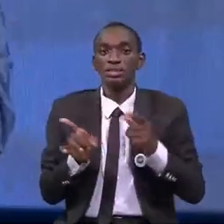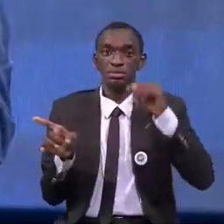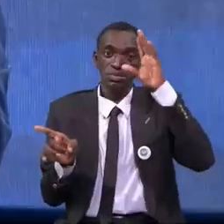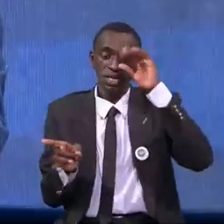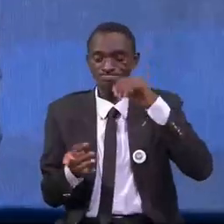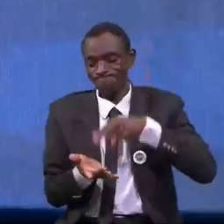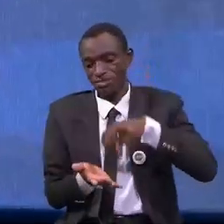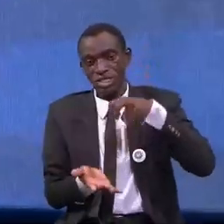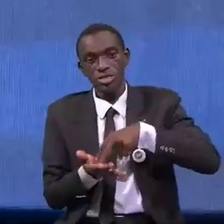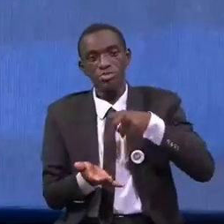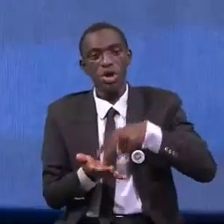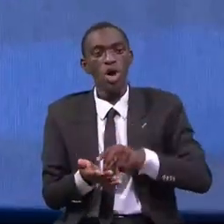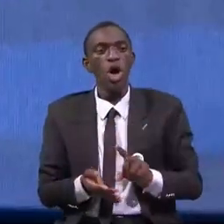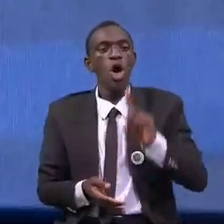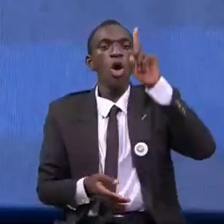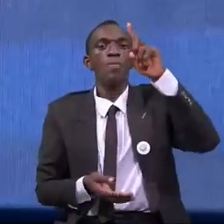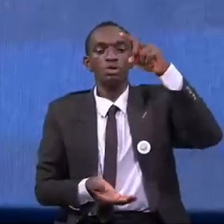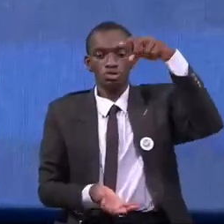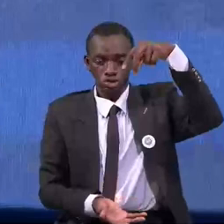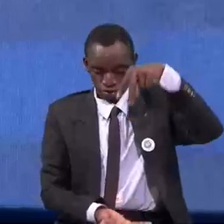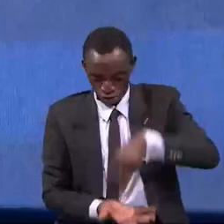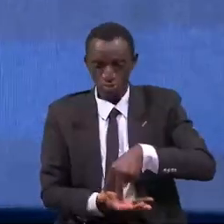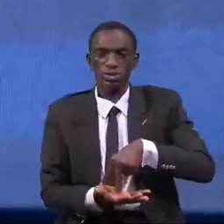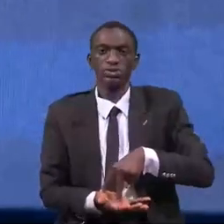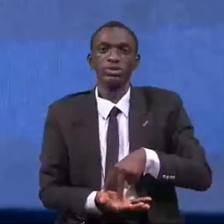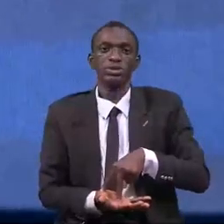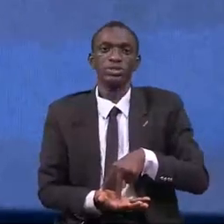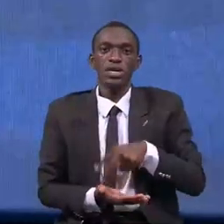8 d'un saut il fut